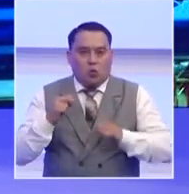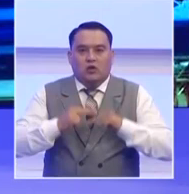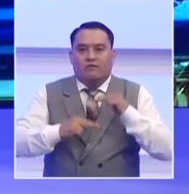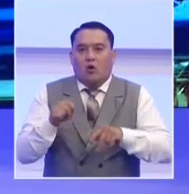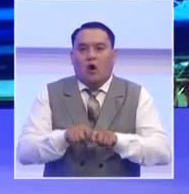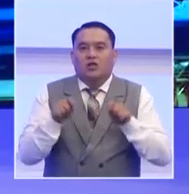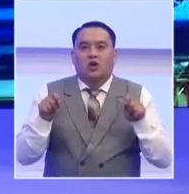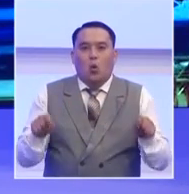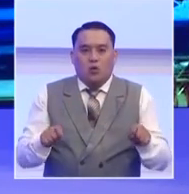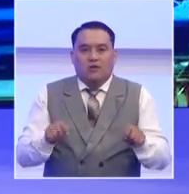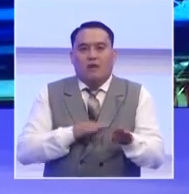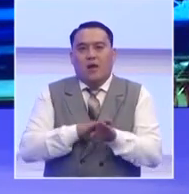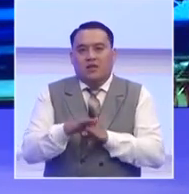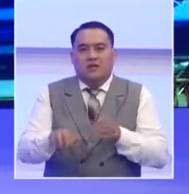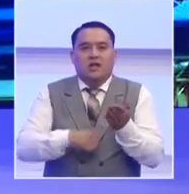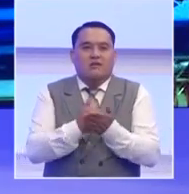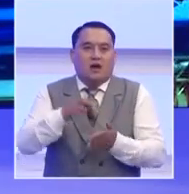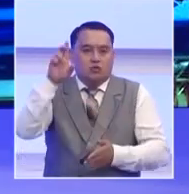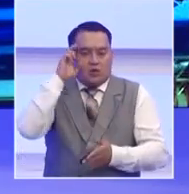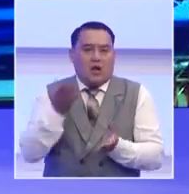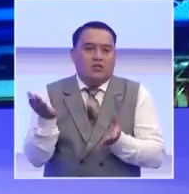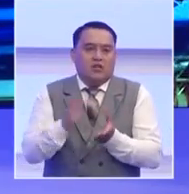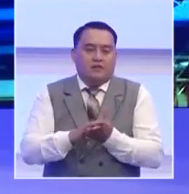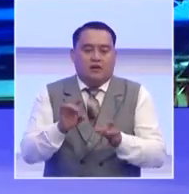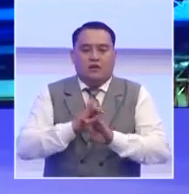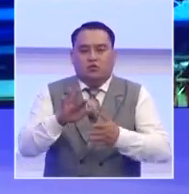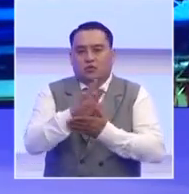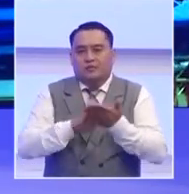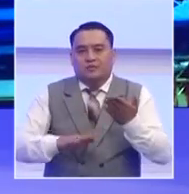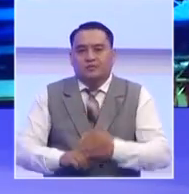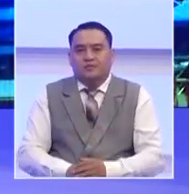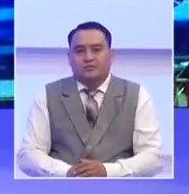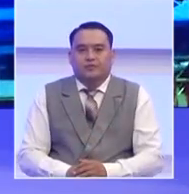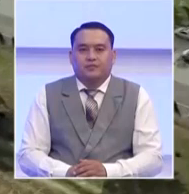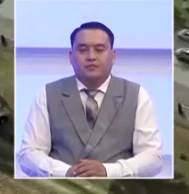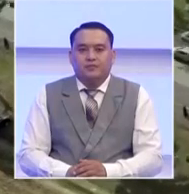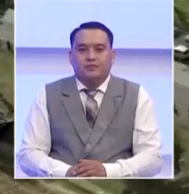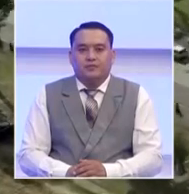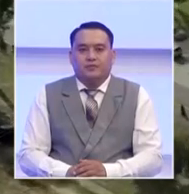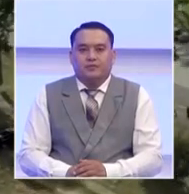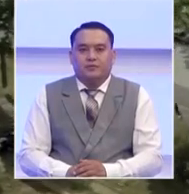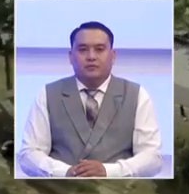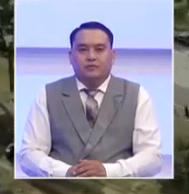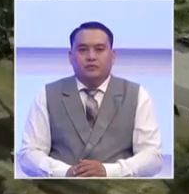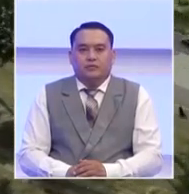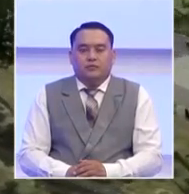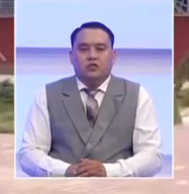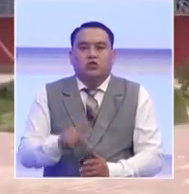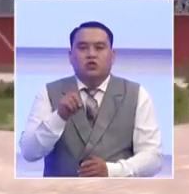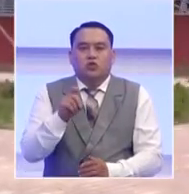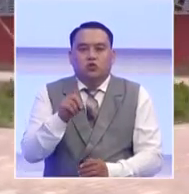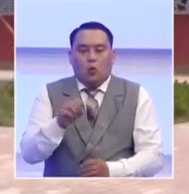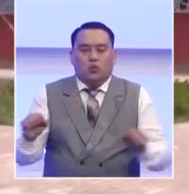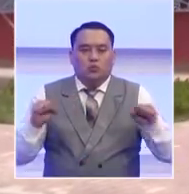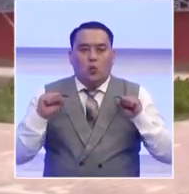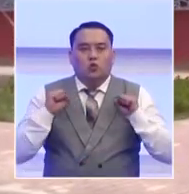открытию. С ходом реализации поручения Елбасы ознакомилась наша съемочная группа. Ровно 100